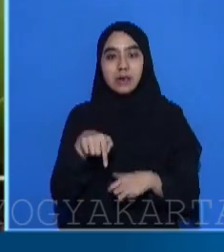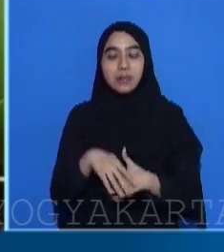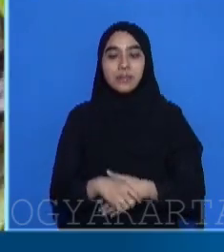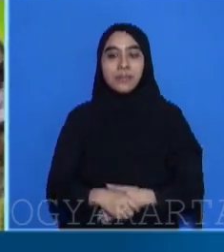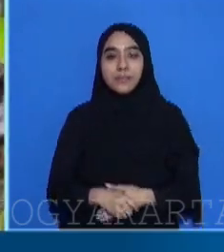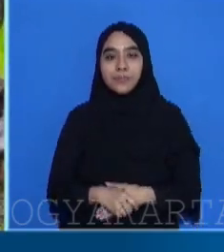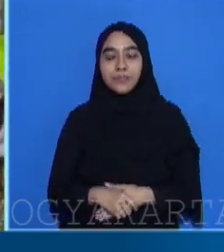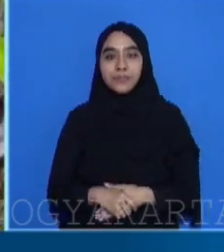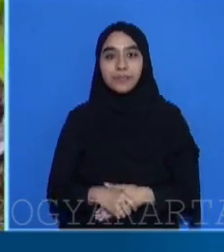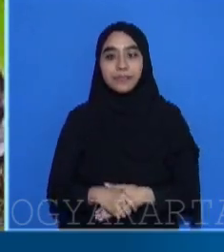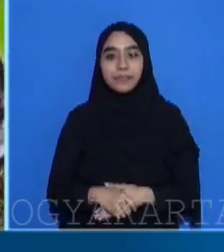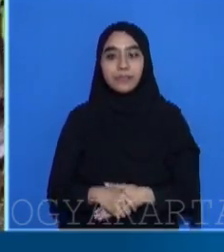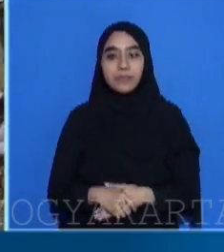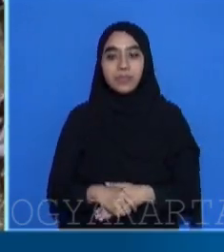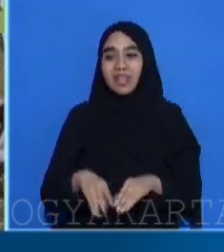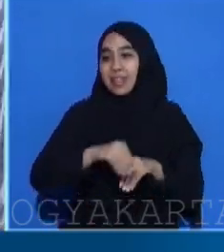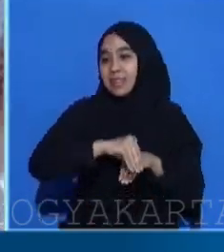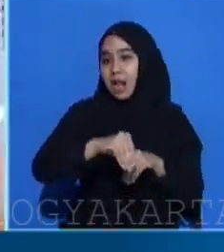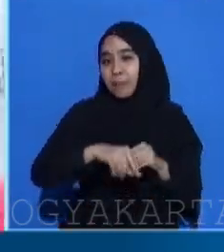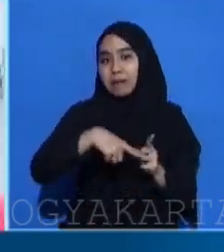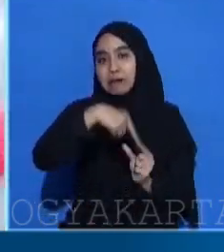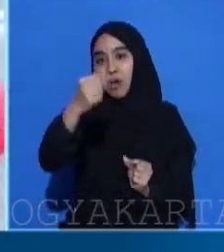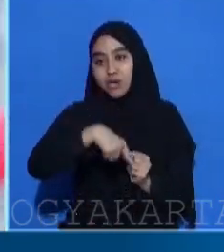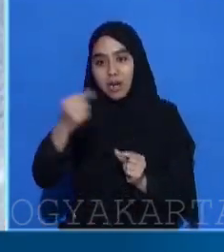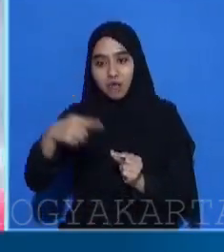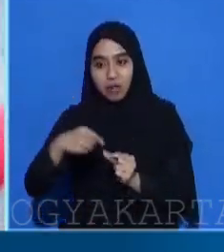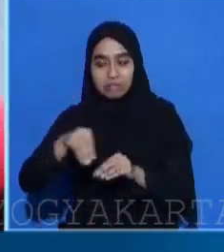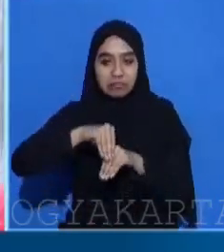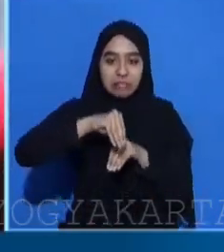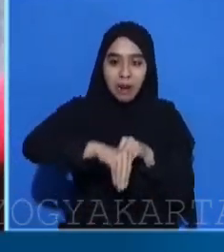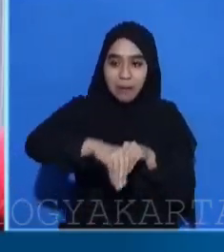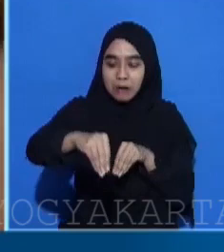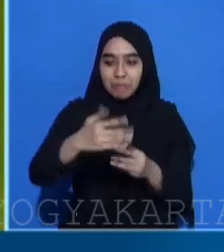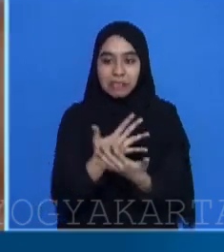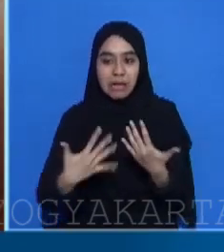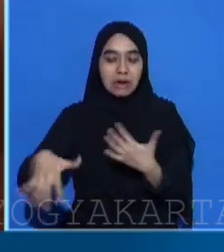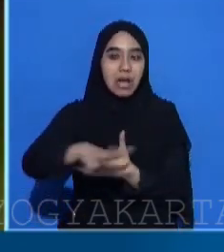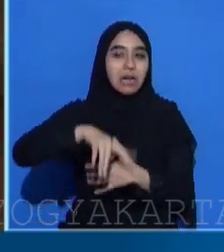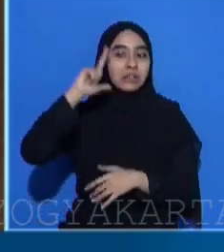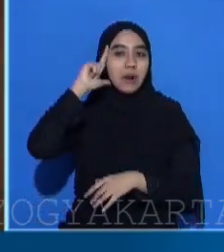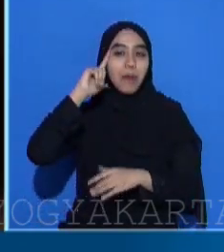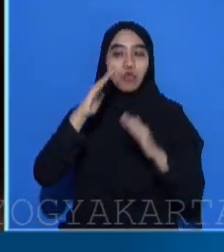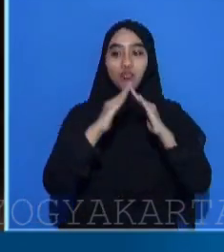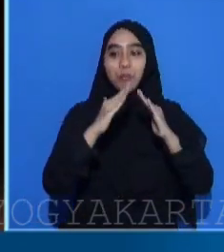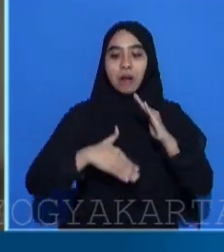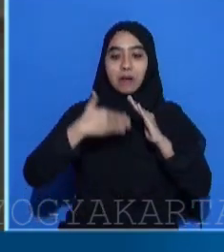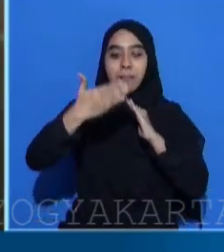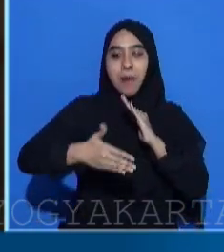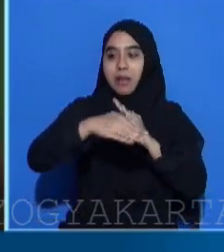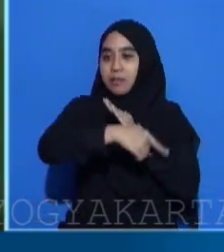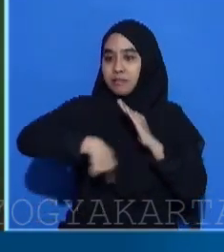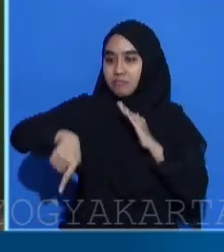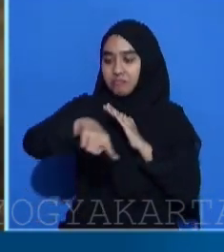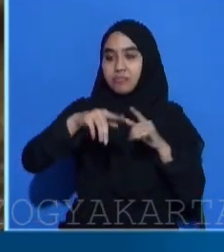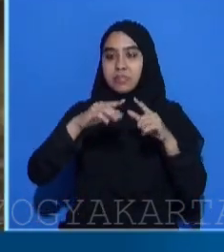aloanya tanaman aloe vera banyak dibudidayakan masyarakat pakembinangun Sleman di setiap rumah dengan sentuhan yang tepat lidah buaya